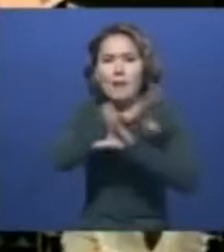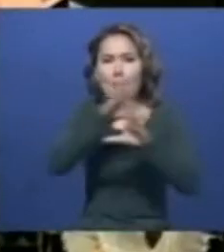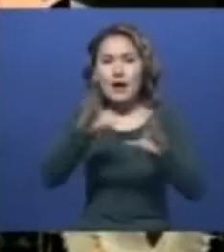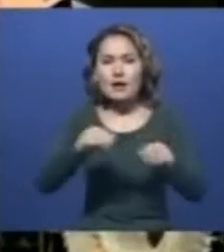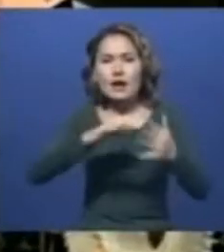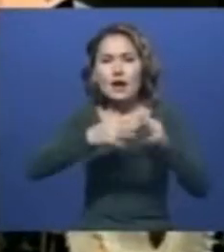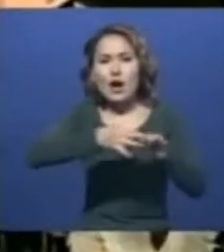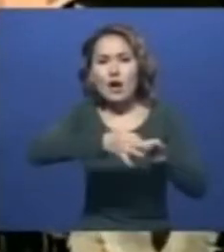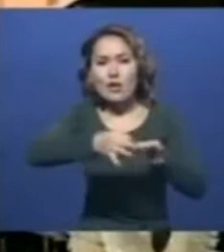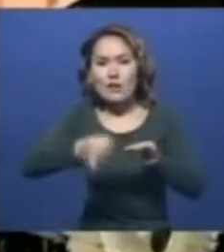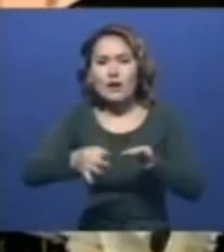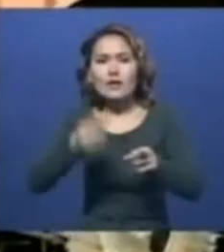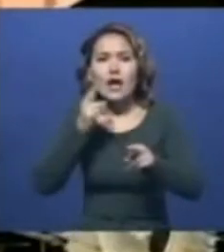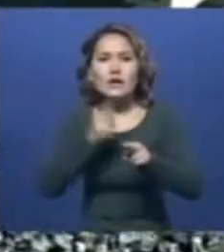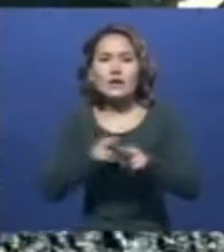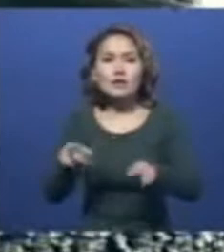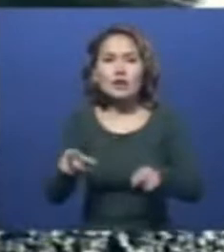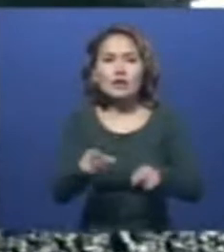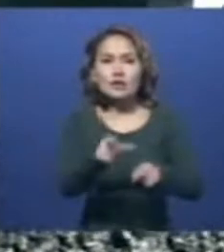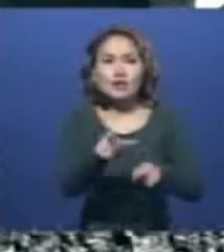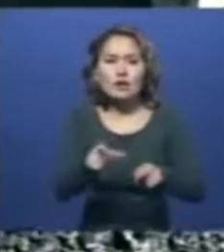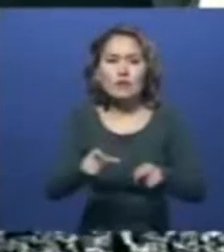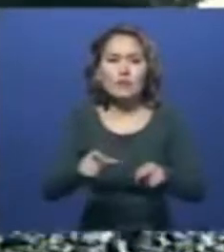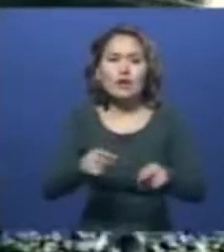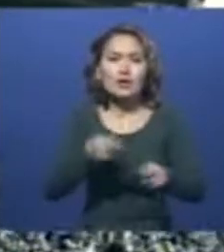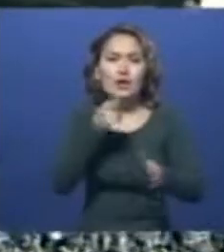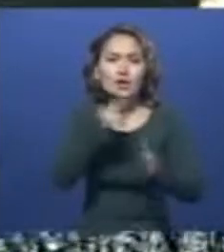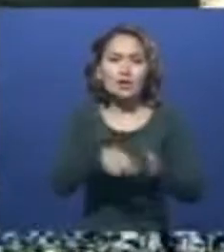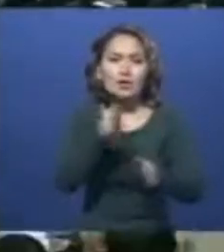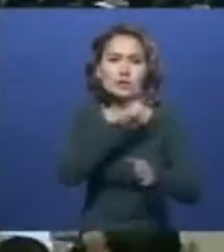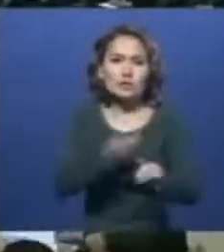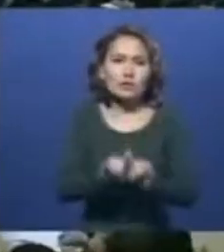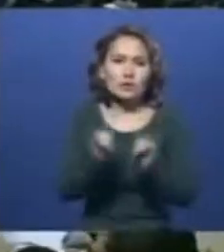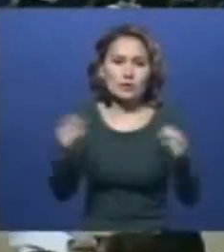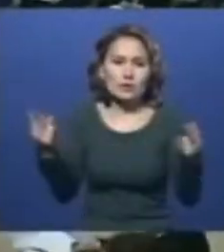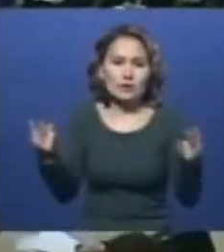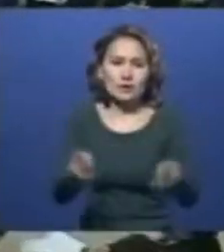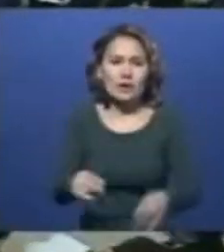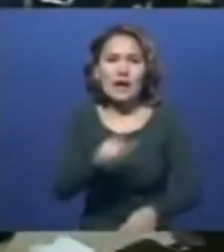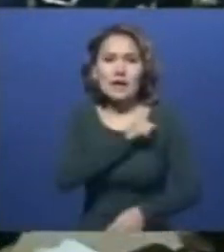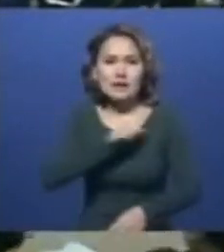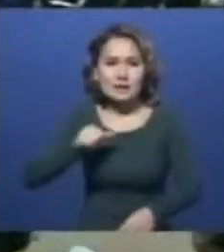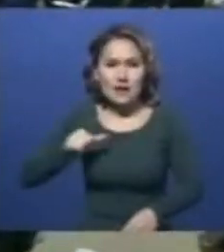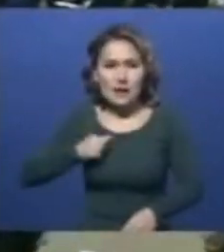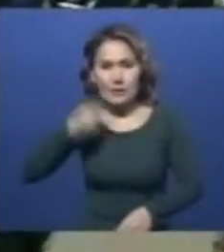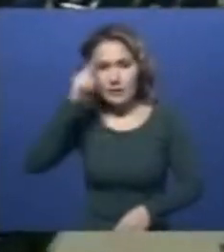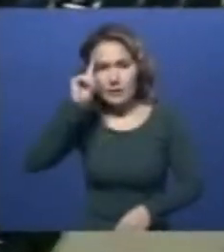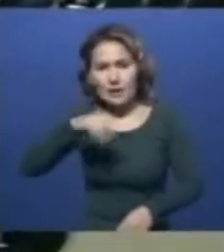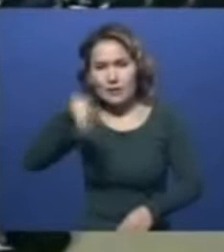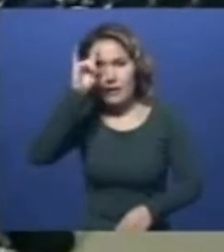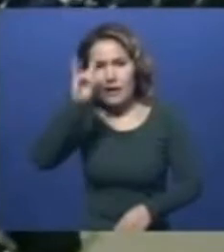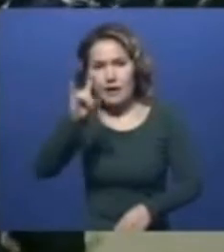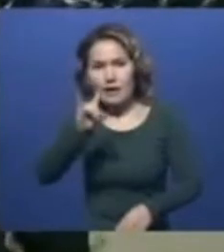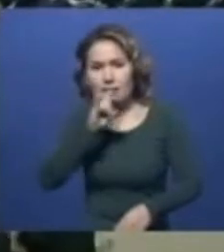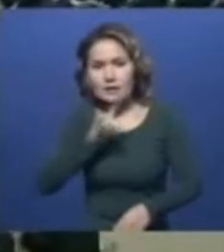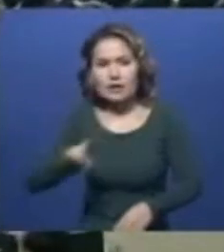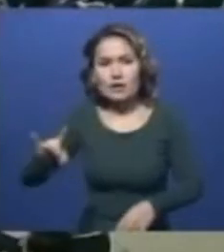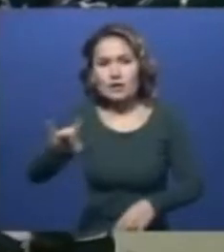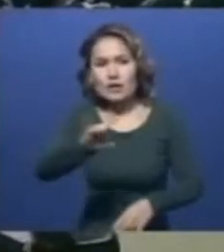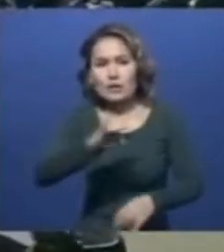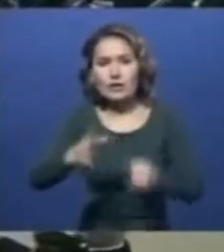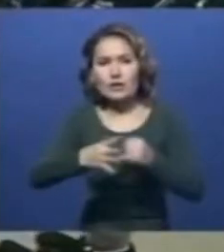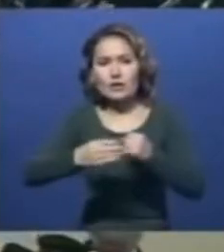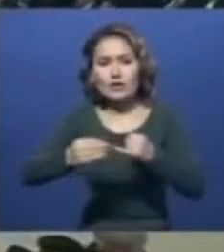жолдар, темір жолдар мен әуе қатынасы арқылы тығыз байланыс орнатуы шарт деді. Өздеріңіз білесіздер, Қазақстан ұшқан құстың қанаттылатын